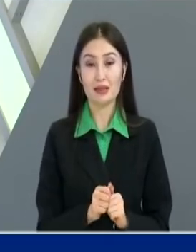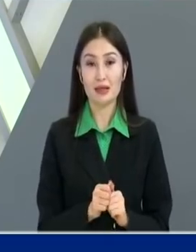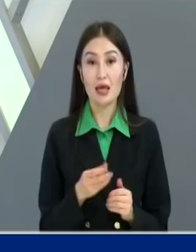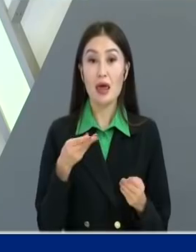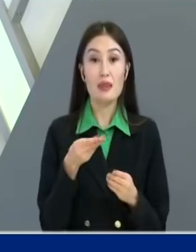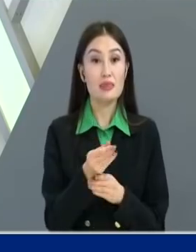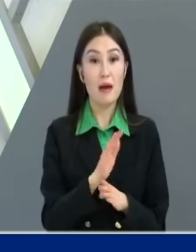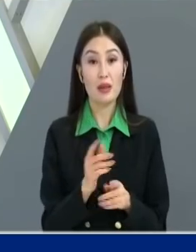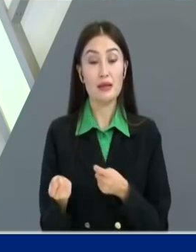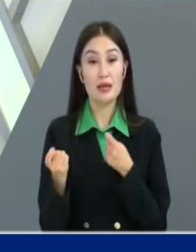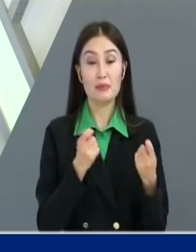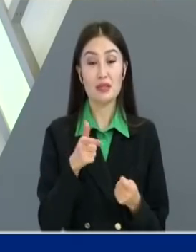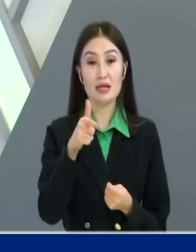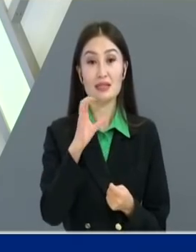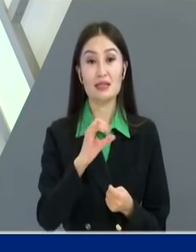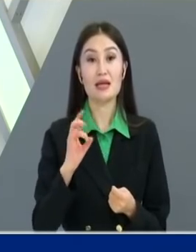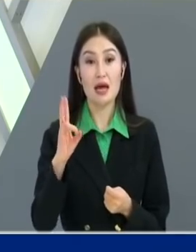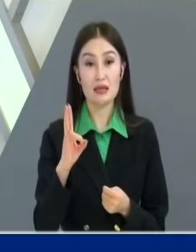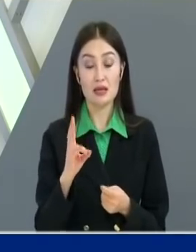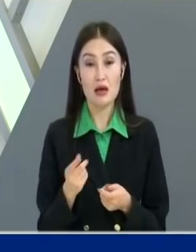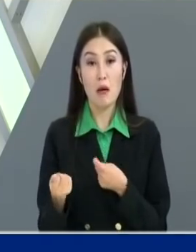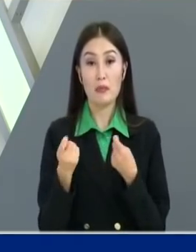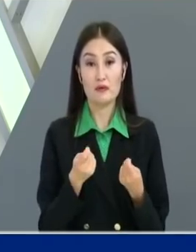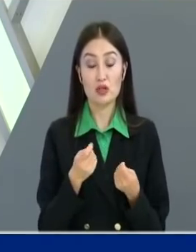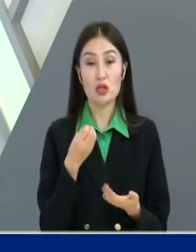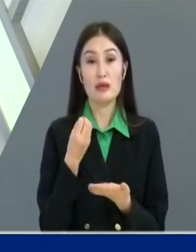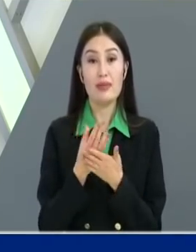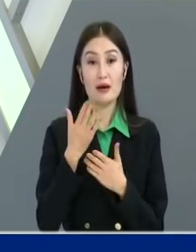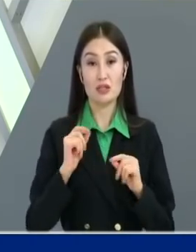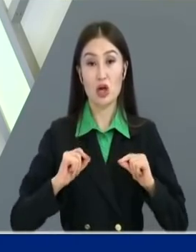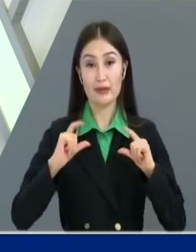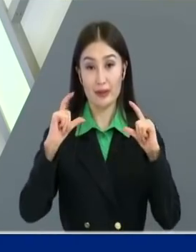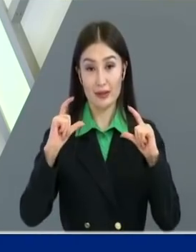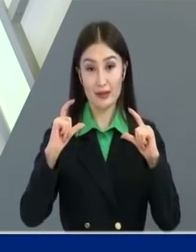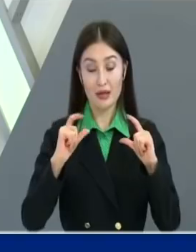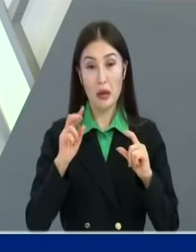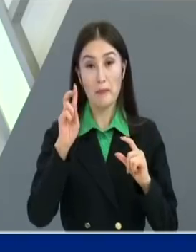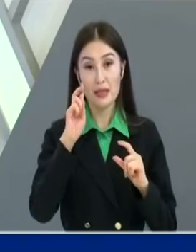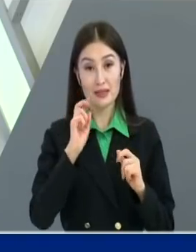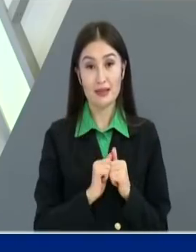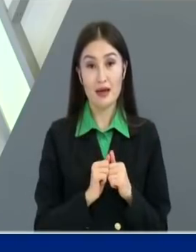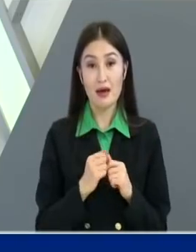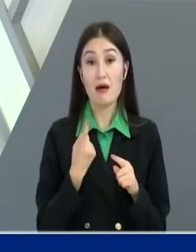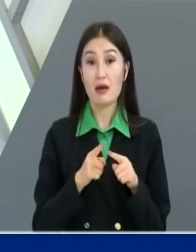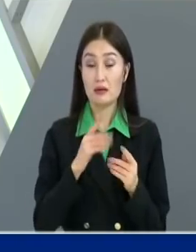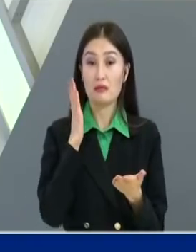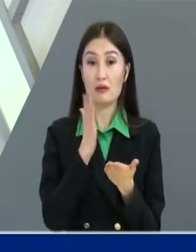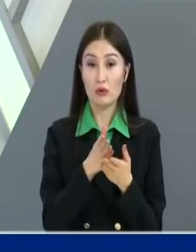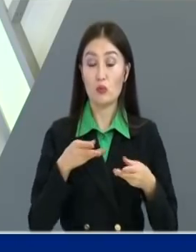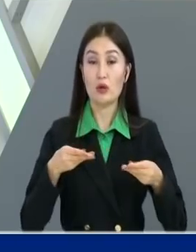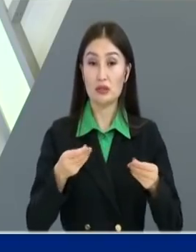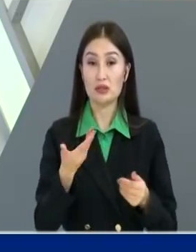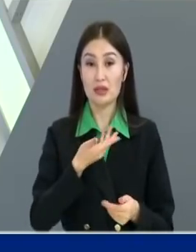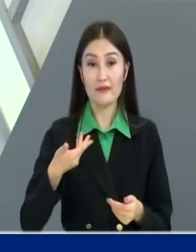неоплата и не поставка ГСМ, это повлечет за собой, естественно, подорожание бензина. Это напрямую отразится на всех